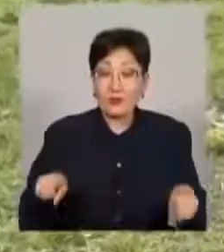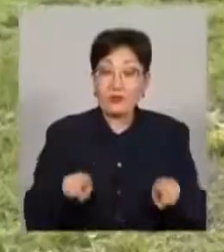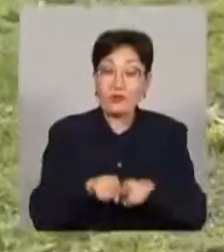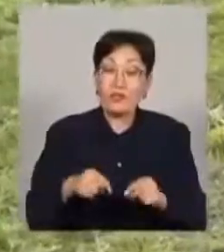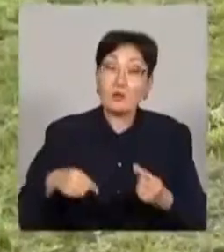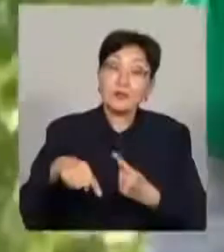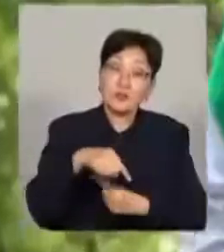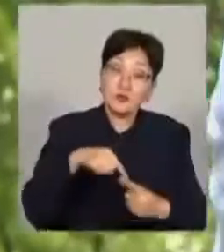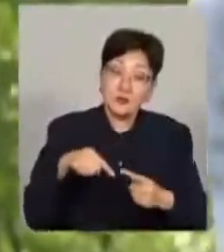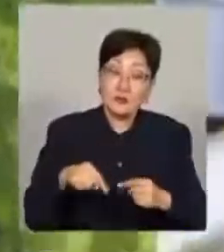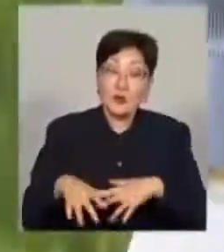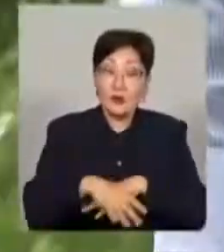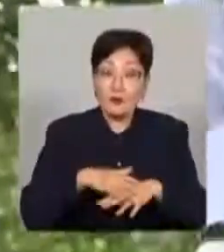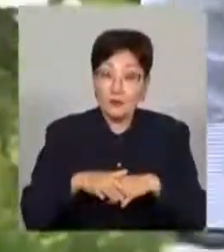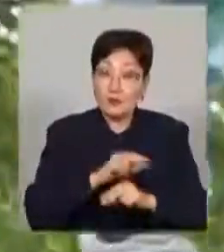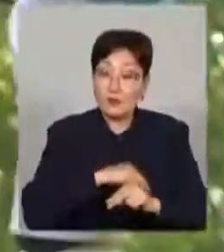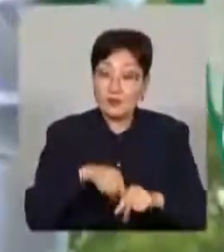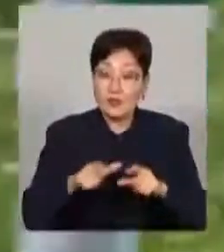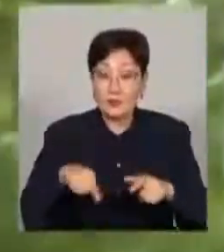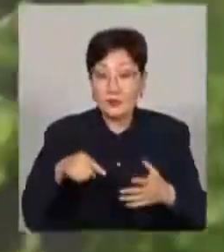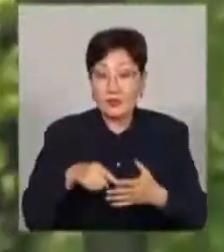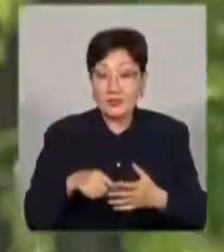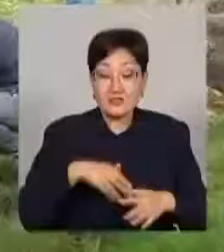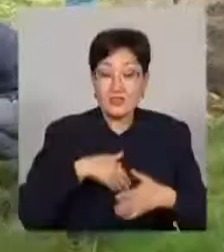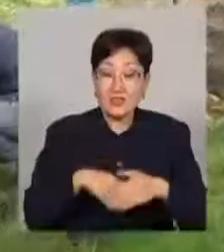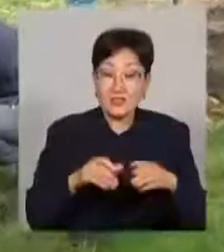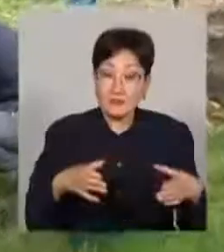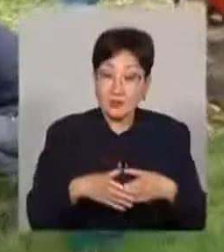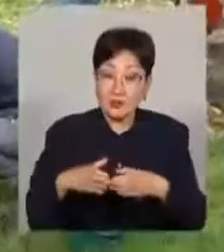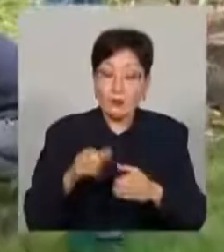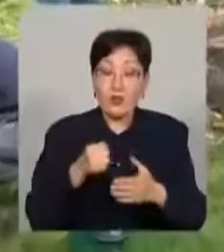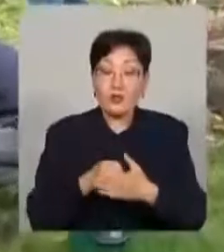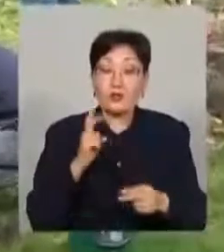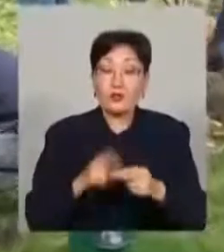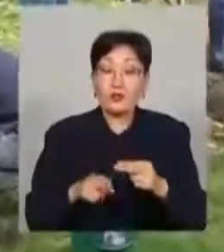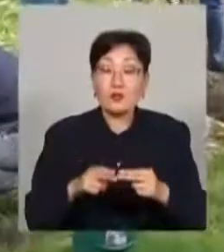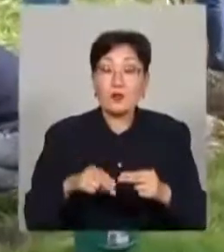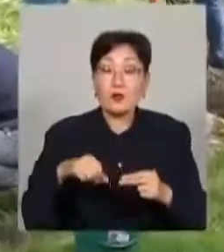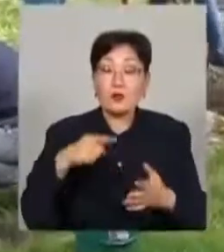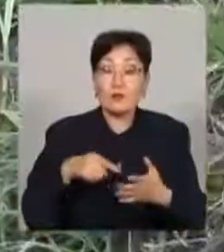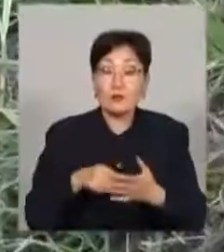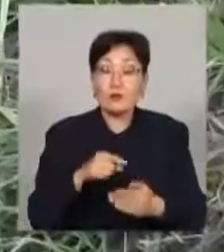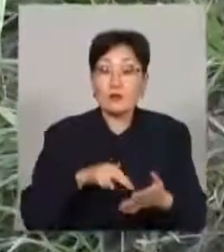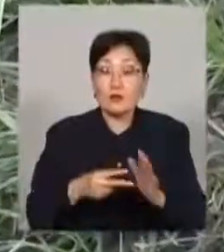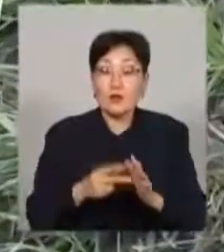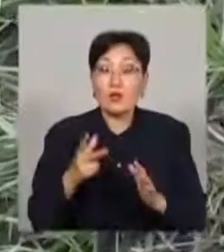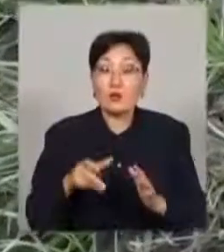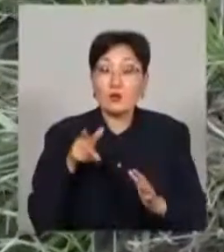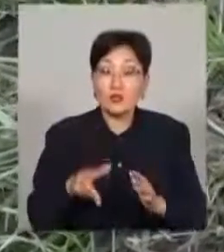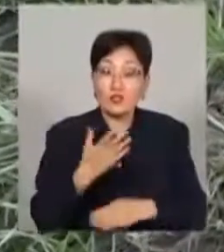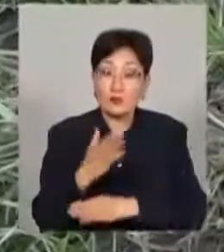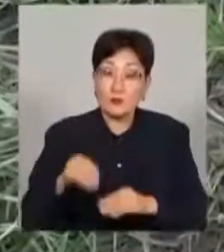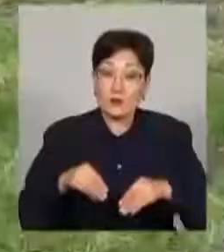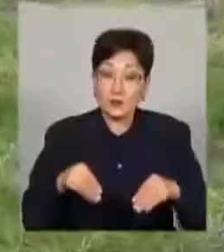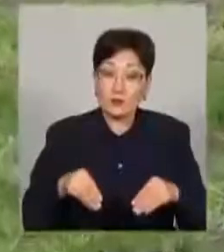предприниматель и общественные деятели и городские активисты до конца года в городе планируется высадить более трех тысяч зеленых